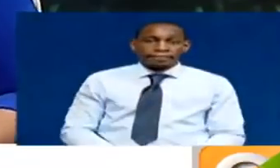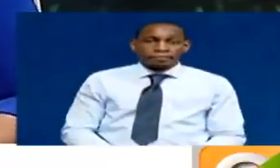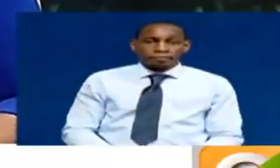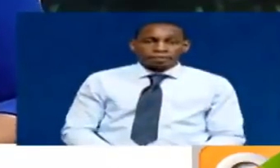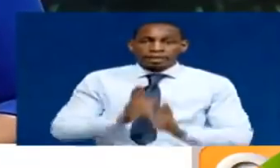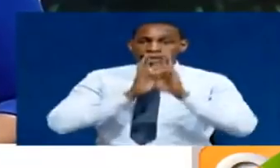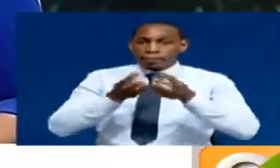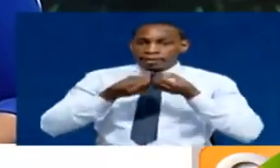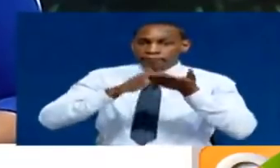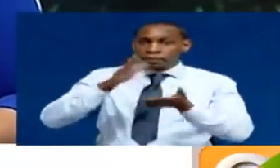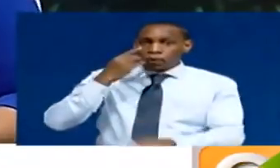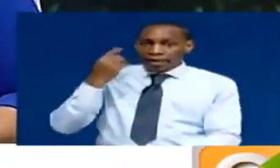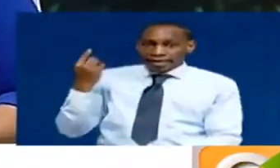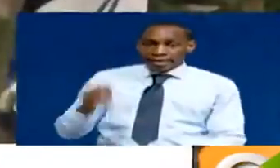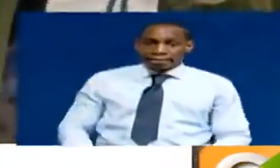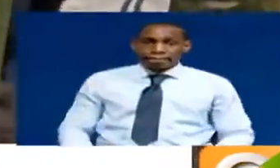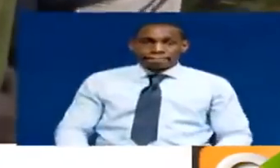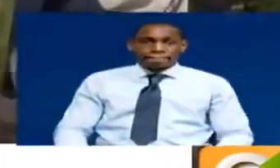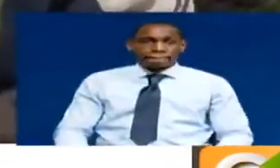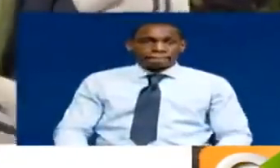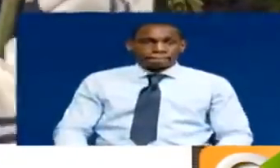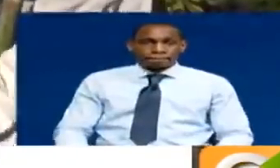Crispin Otieno anaarifu zaidi.